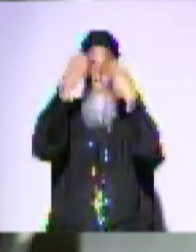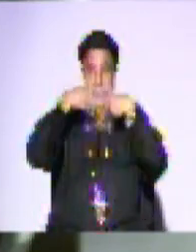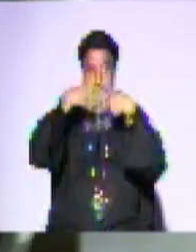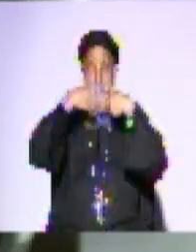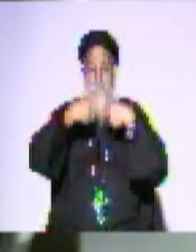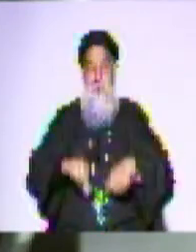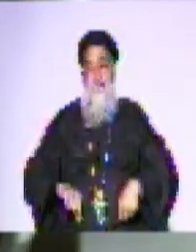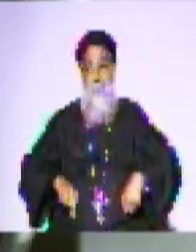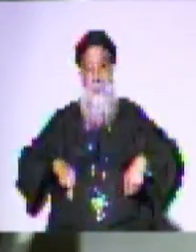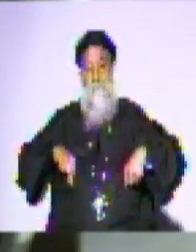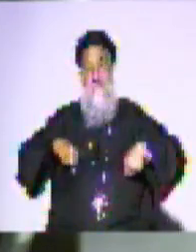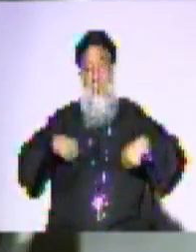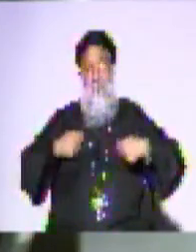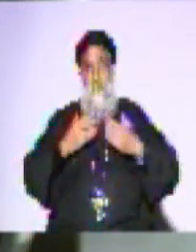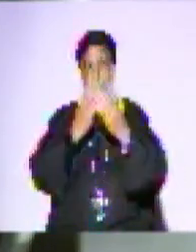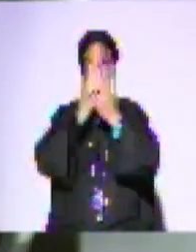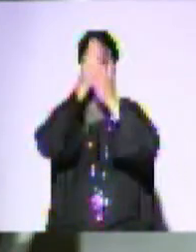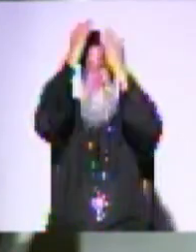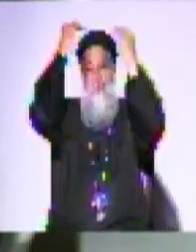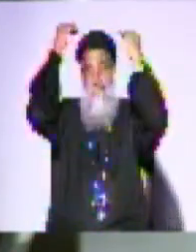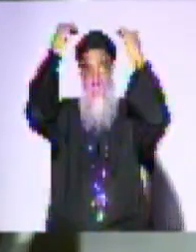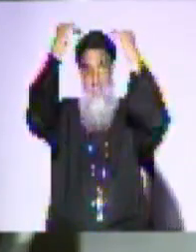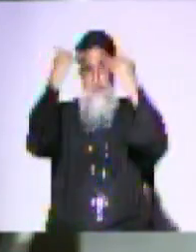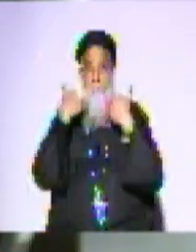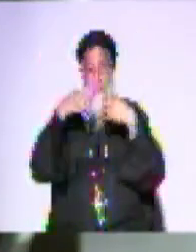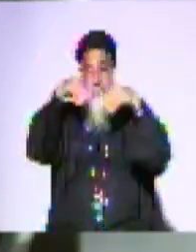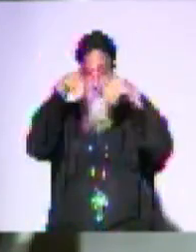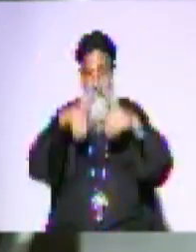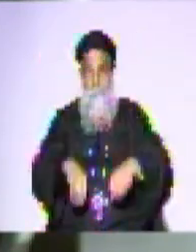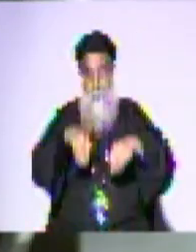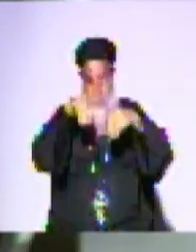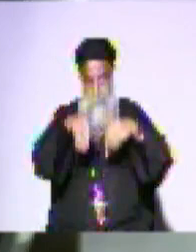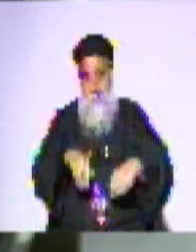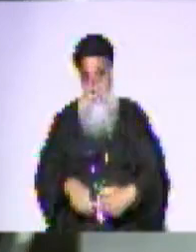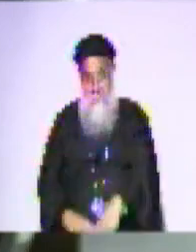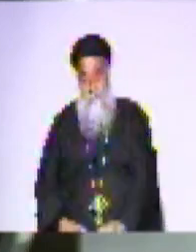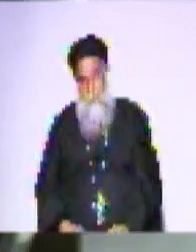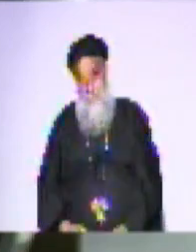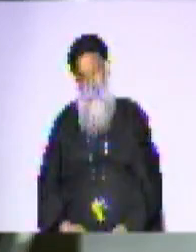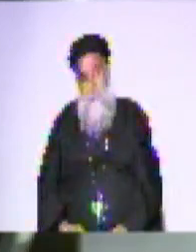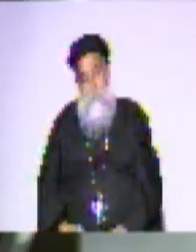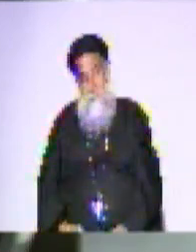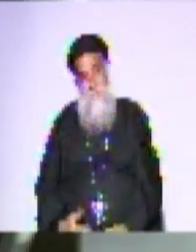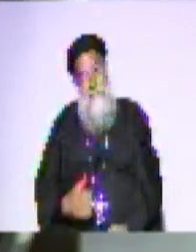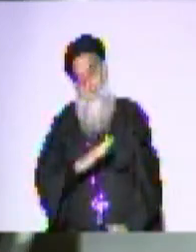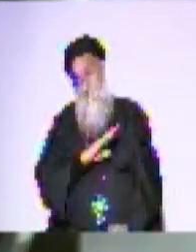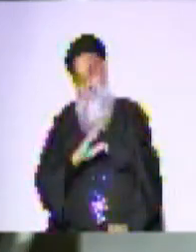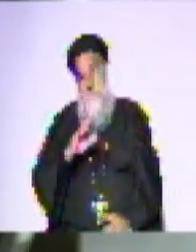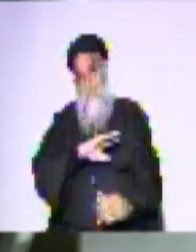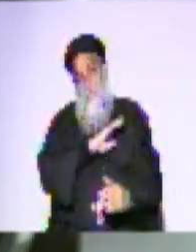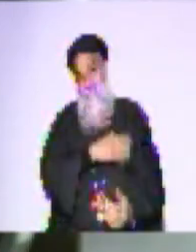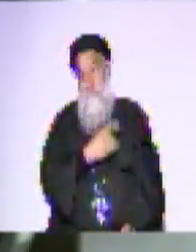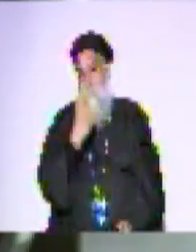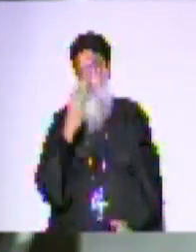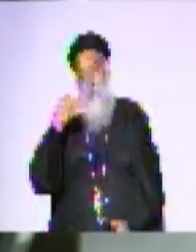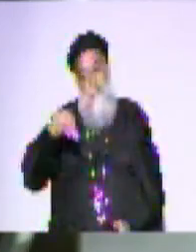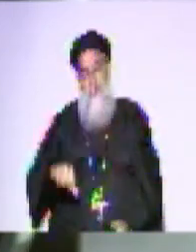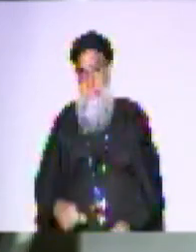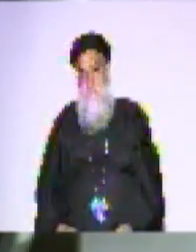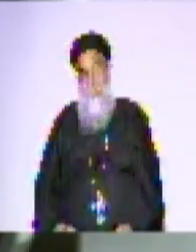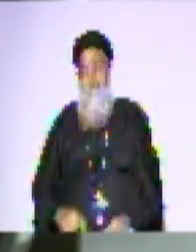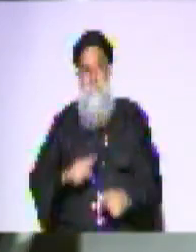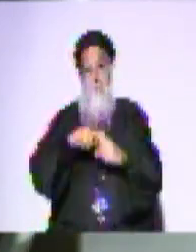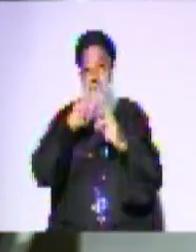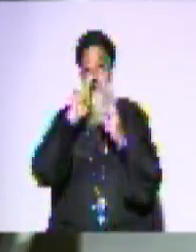الأبدية. أيوة. يعني غير المعمودية بقى. أيوة. بالإيمان بس ما ينفعش. أيوة. لكن